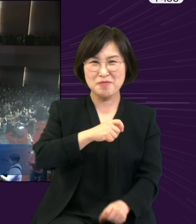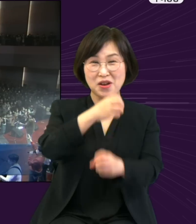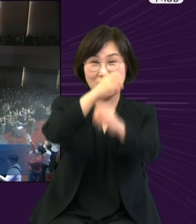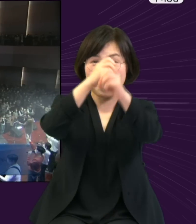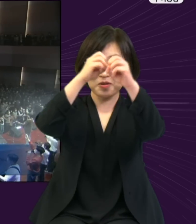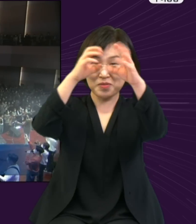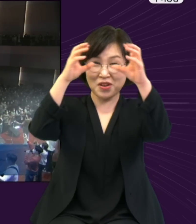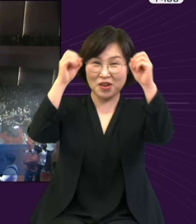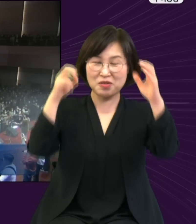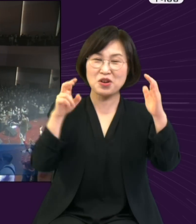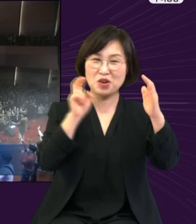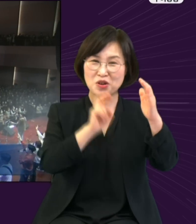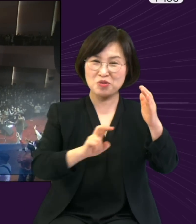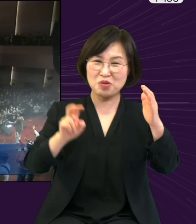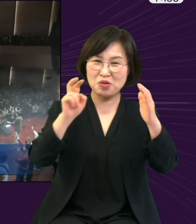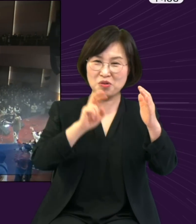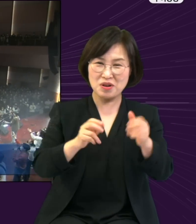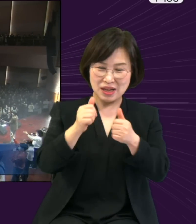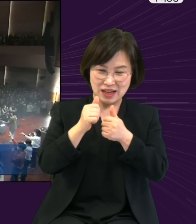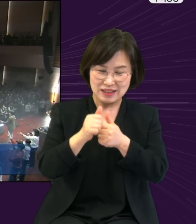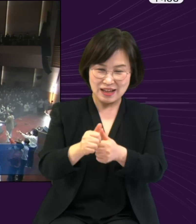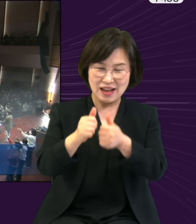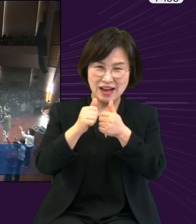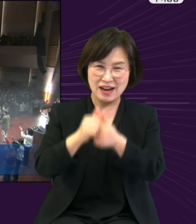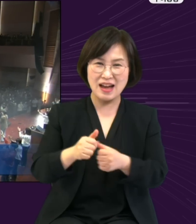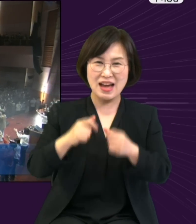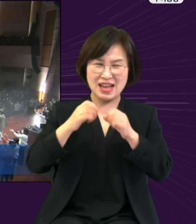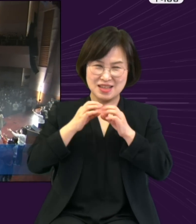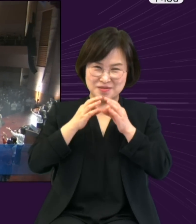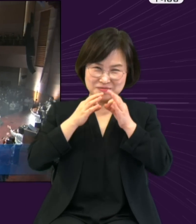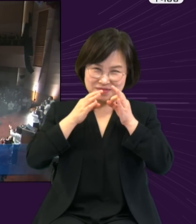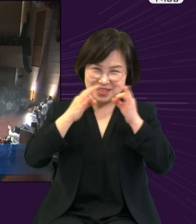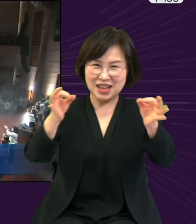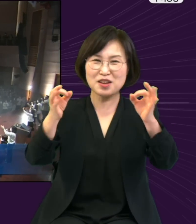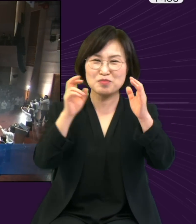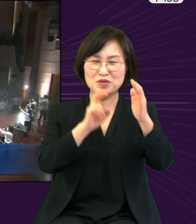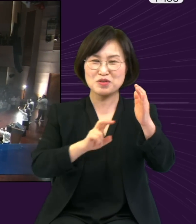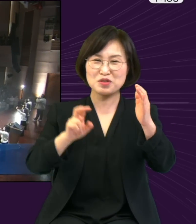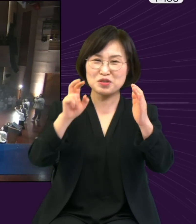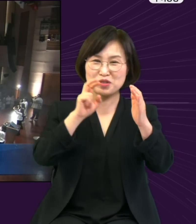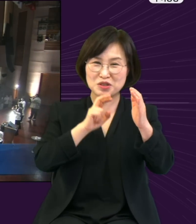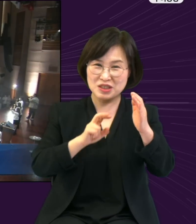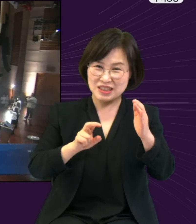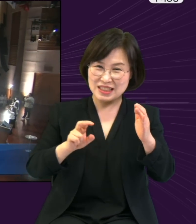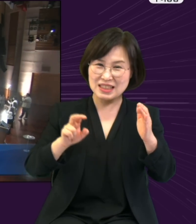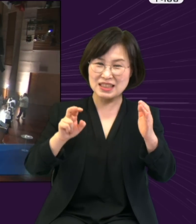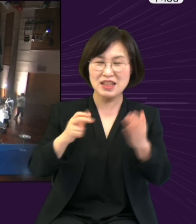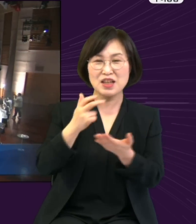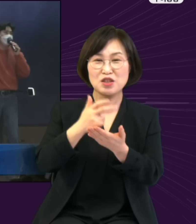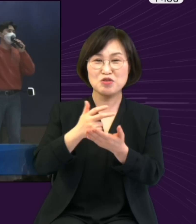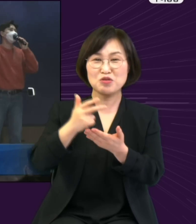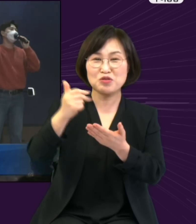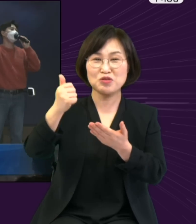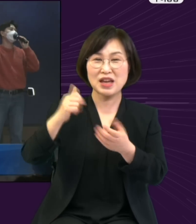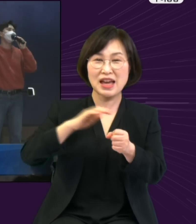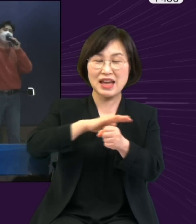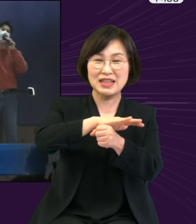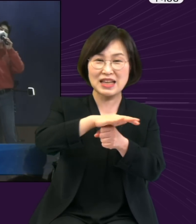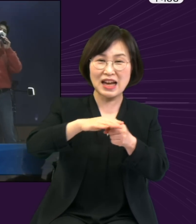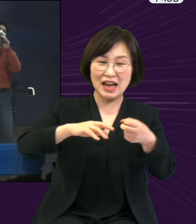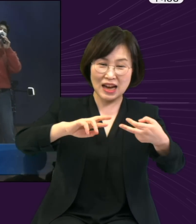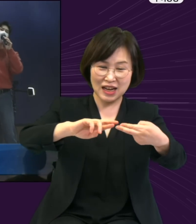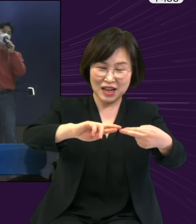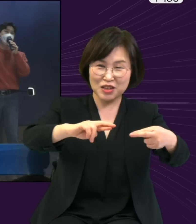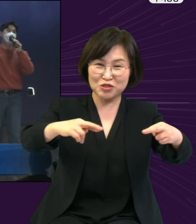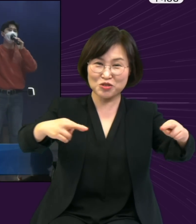새벽별의 노래 따라 힘찬 찬송 부르니 주의